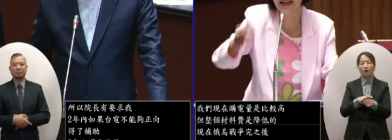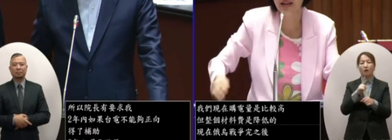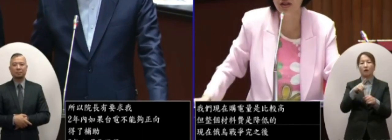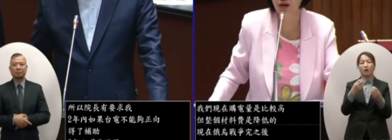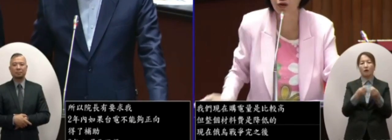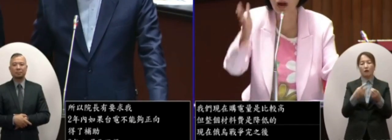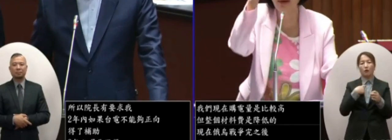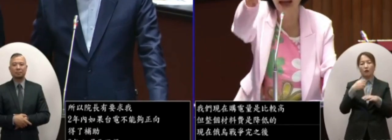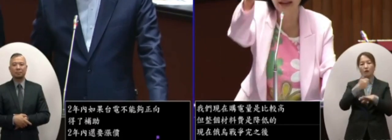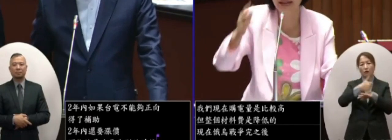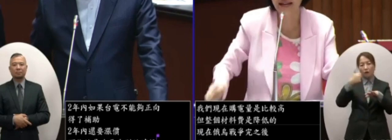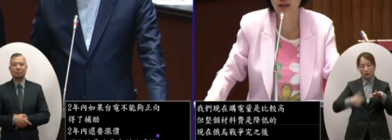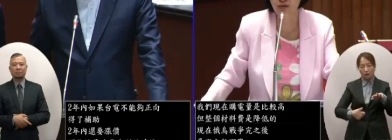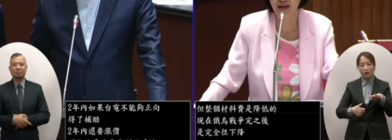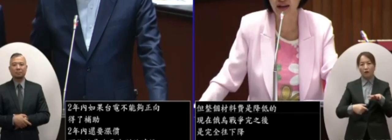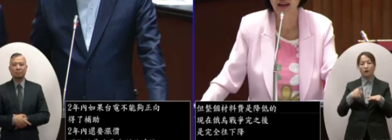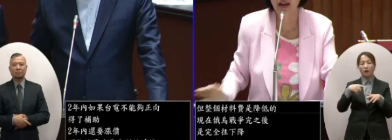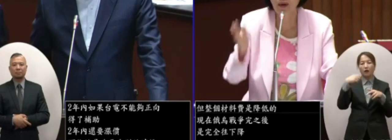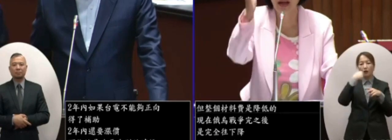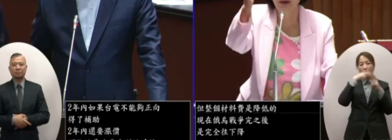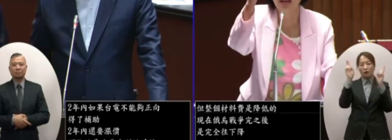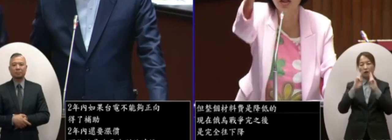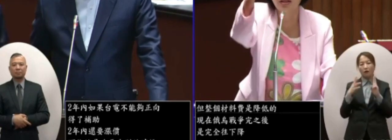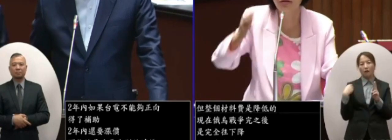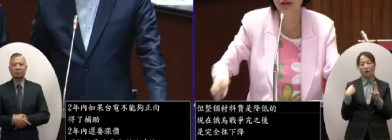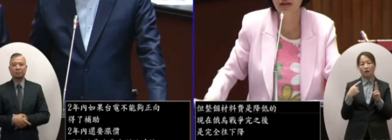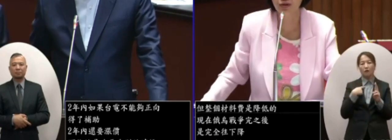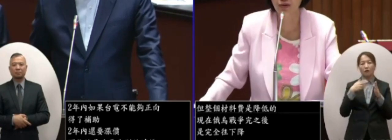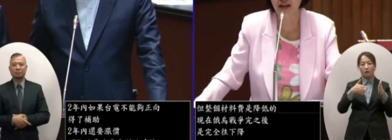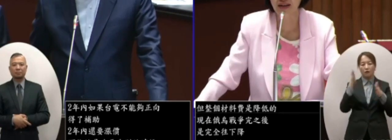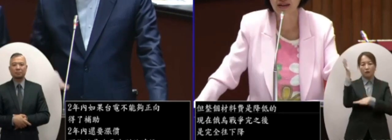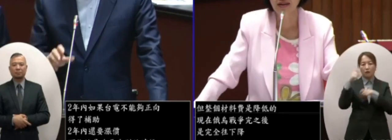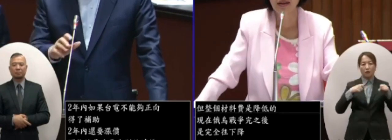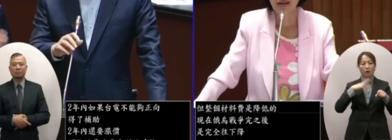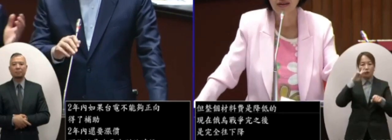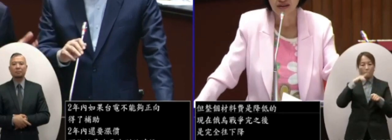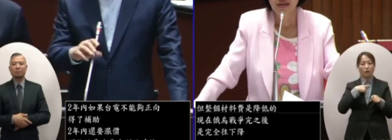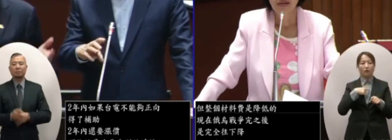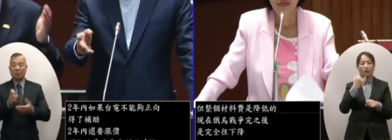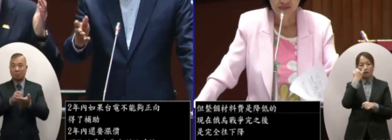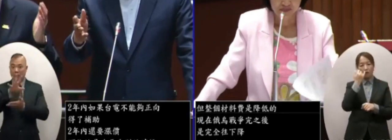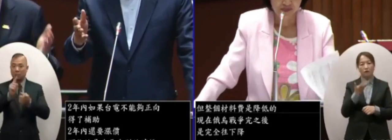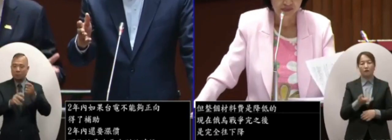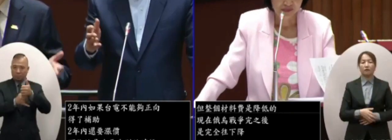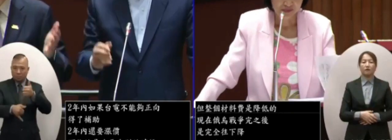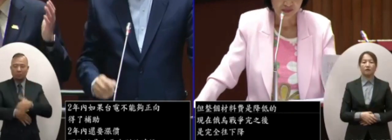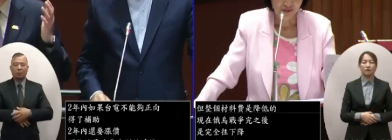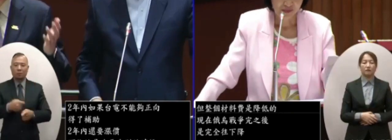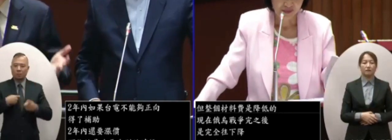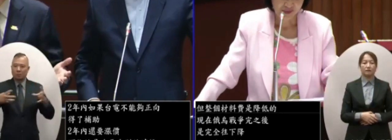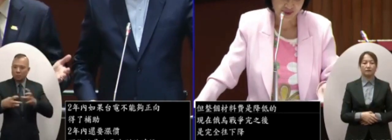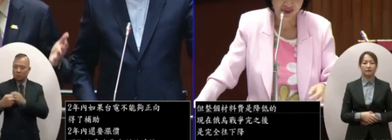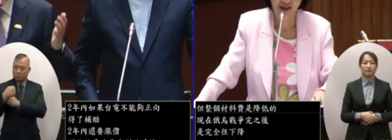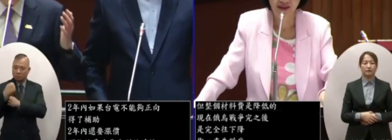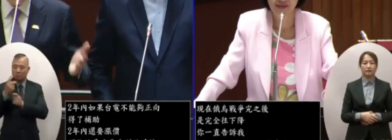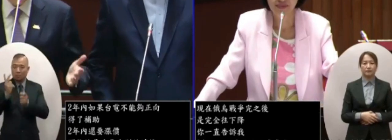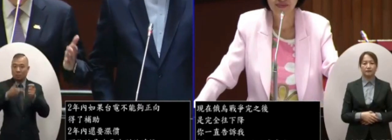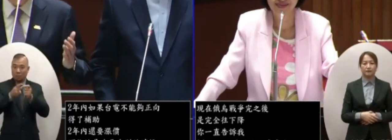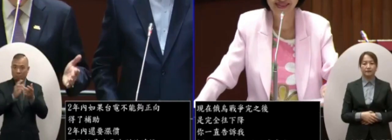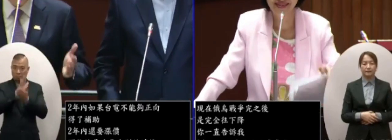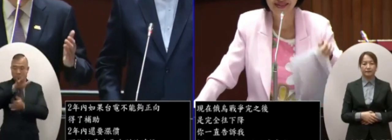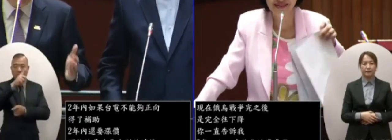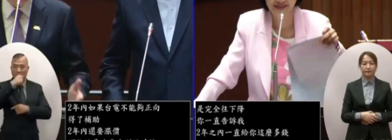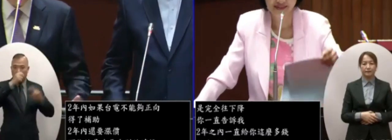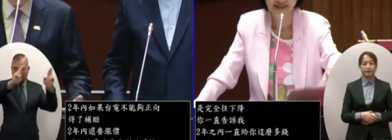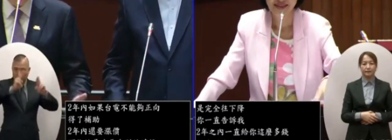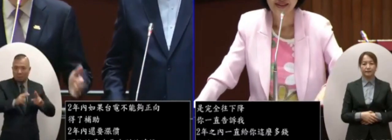要为台电下台就对了，因为你要为你的政策负责任就对了。 我们是说我们会共同努力，让两年后台电的财务能够健全，